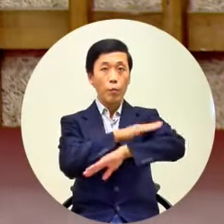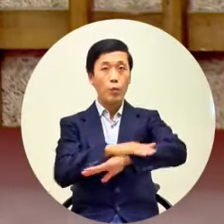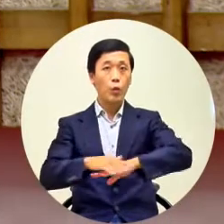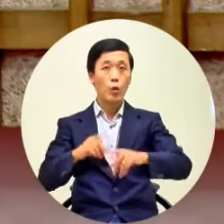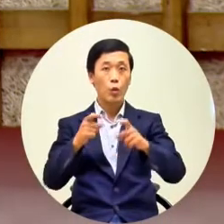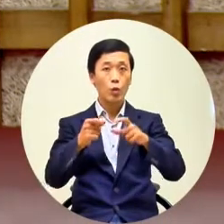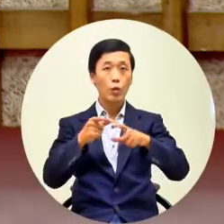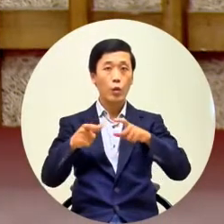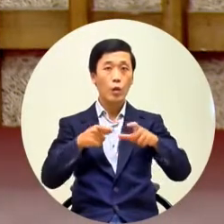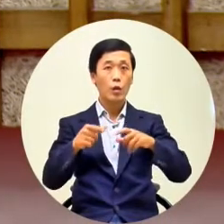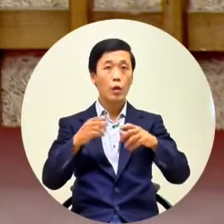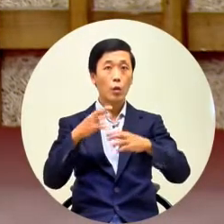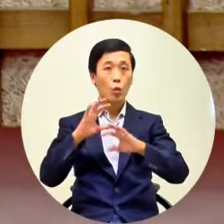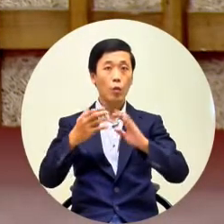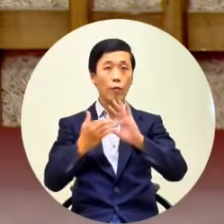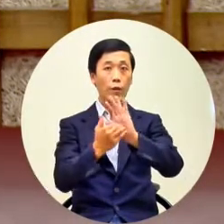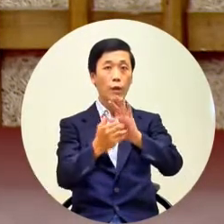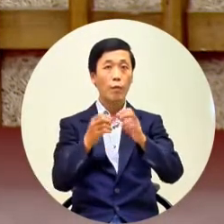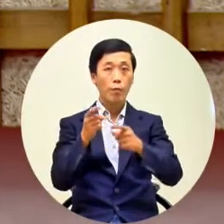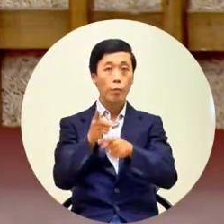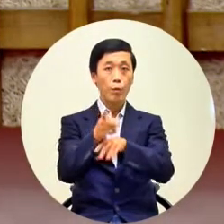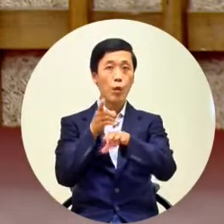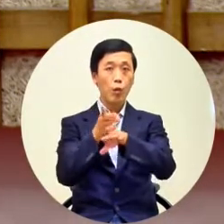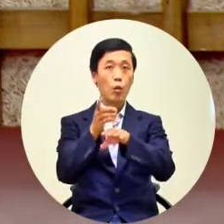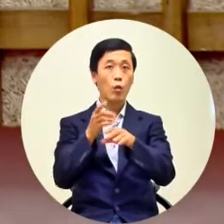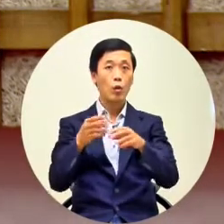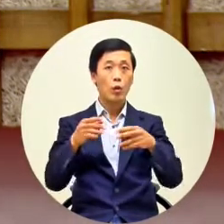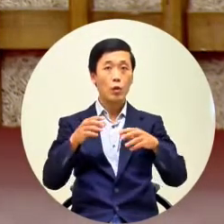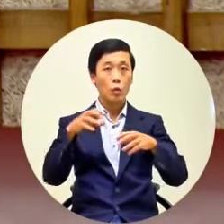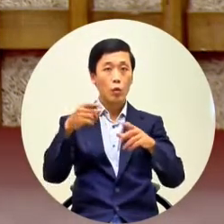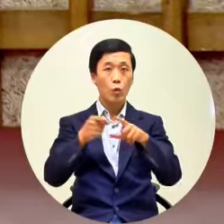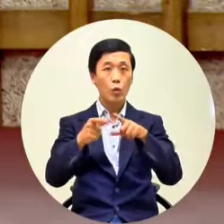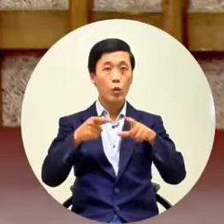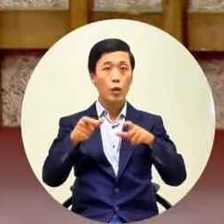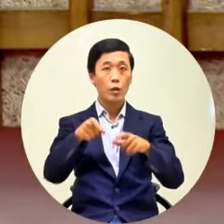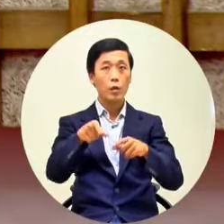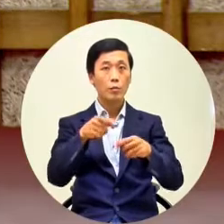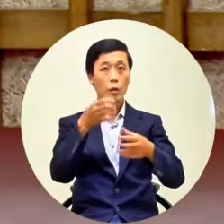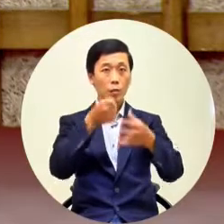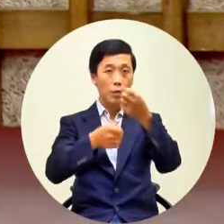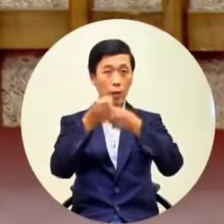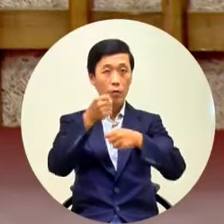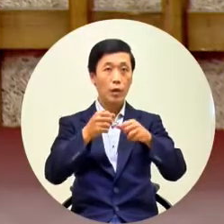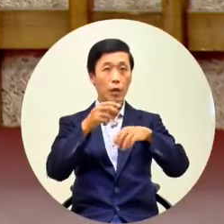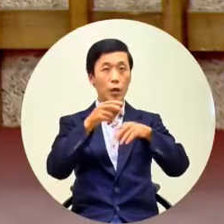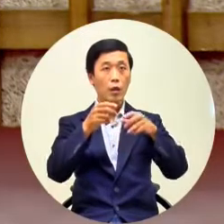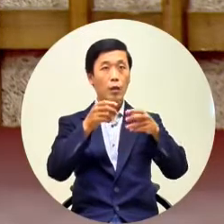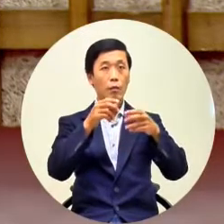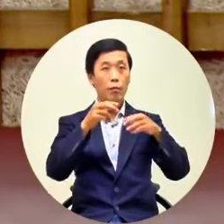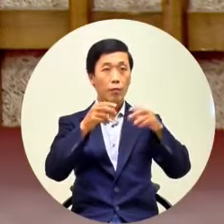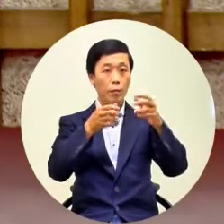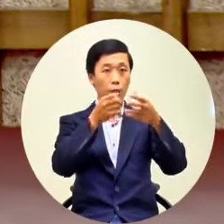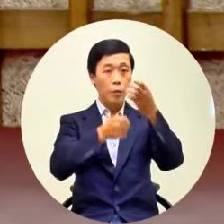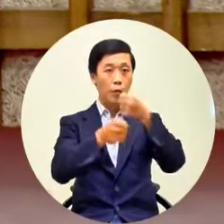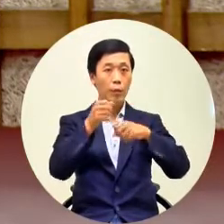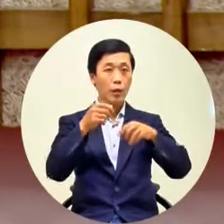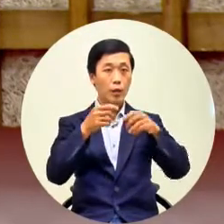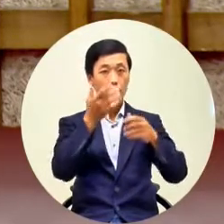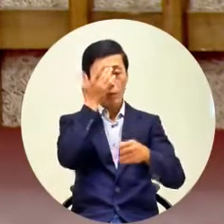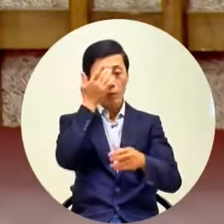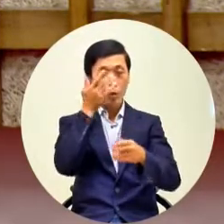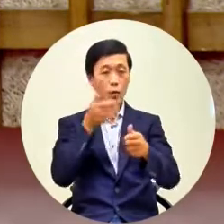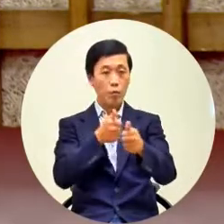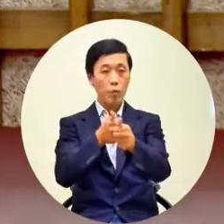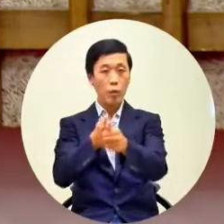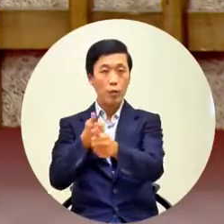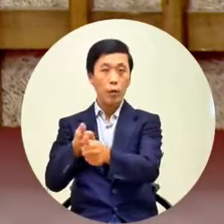弃营区进行改造，用碉堡主题啦，还有进行一些爬杆、高墙、高跳台、一些障碍闯关的设计，都